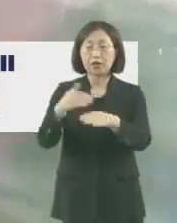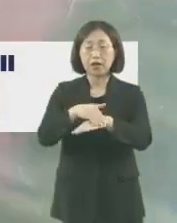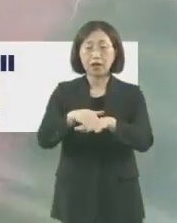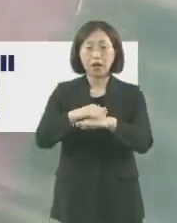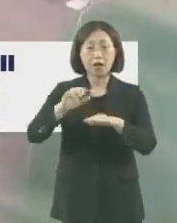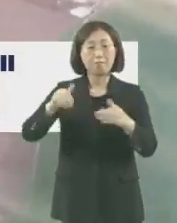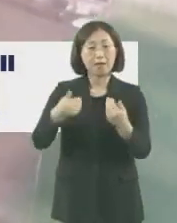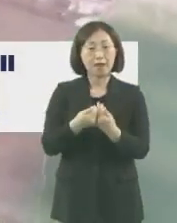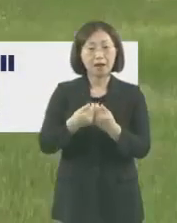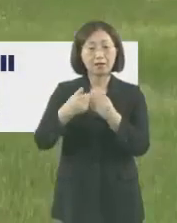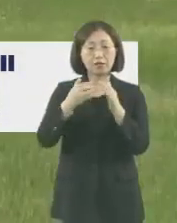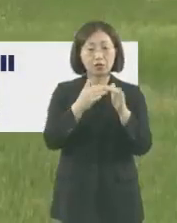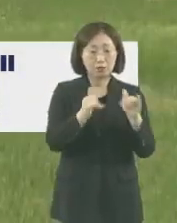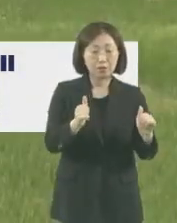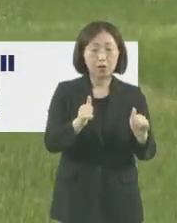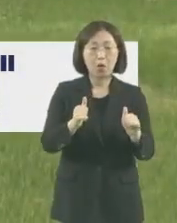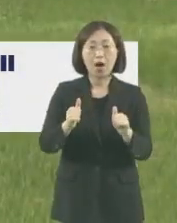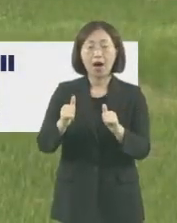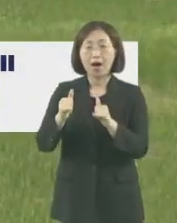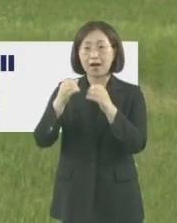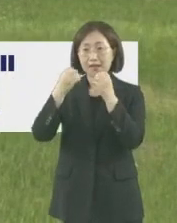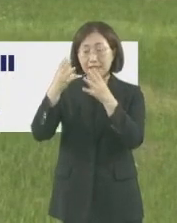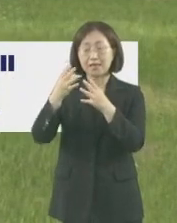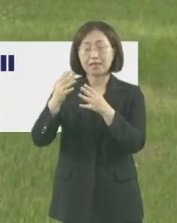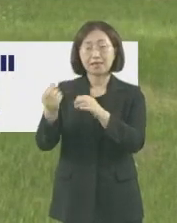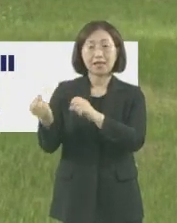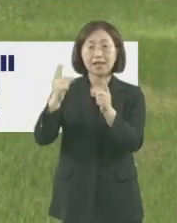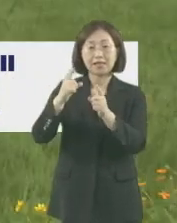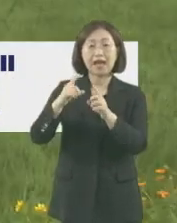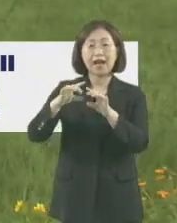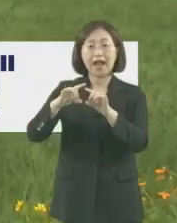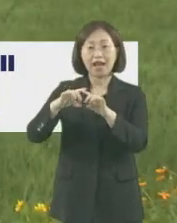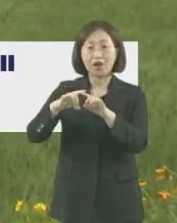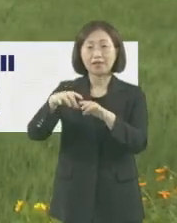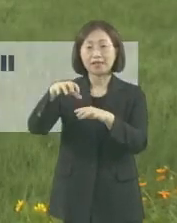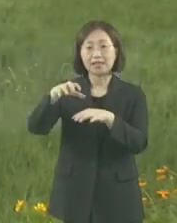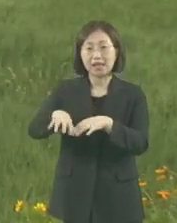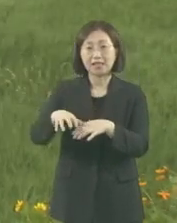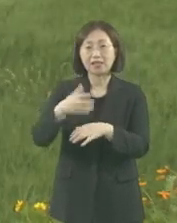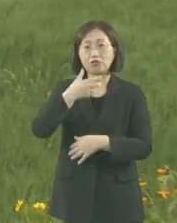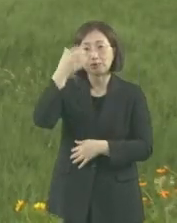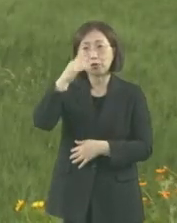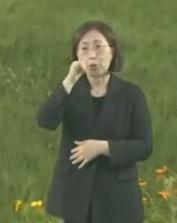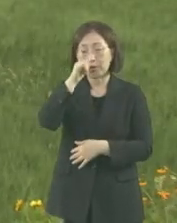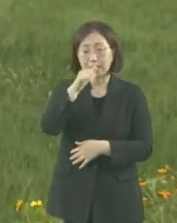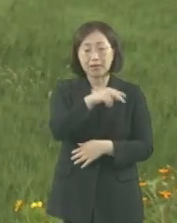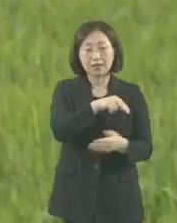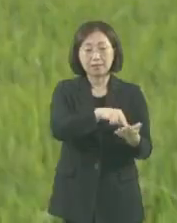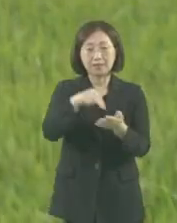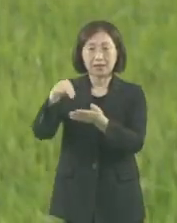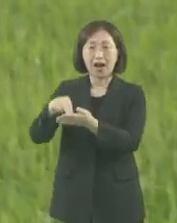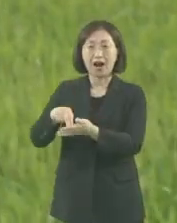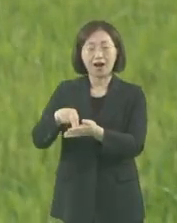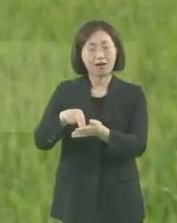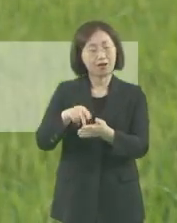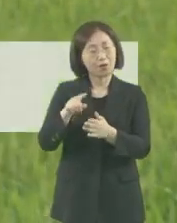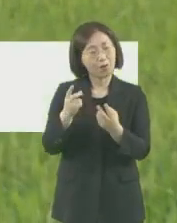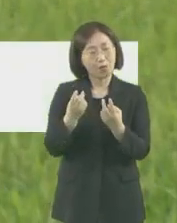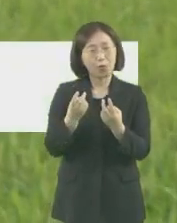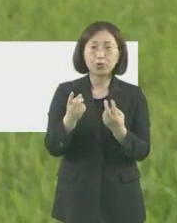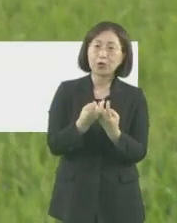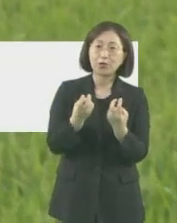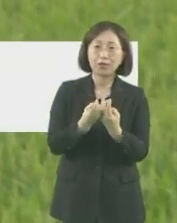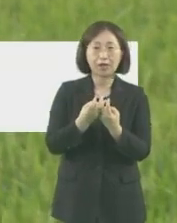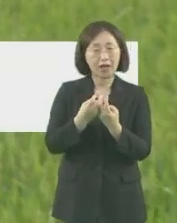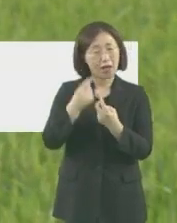반대하는 주민들과 신재생 에너지의 메카를 꿈꾸는 군의 입장을 감안해 고심하고 있습니다. 환경과 농업진흥지역에